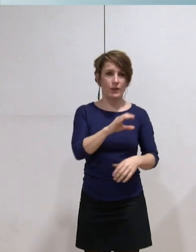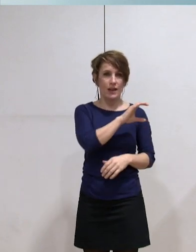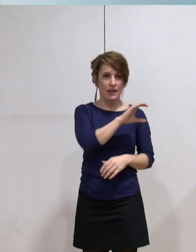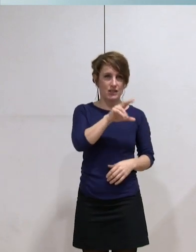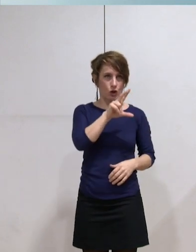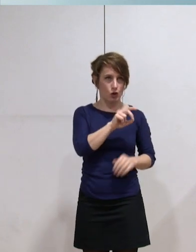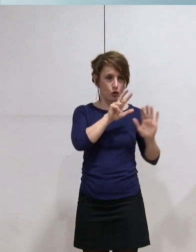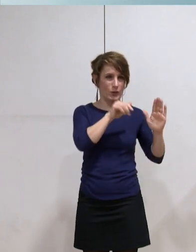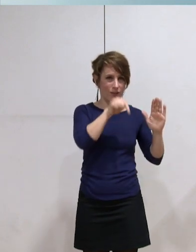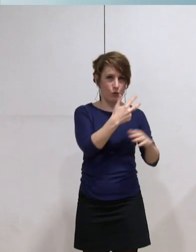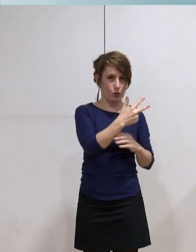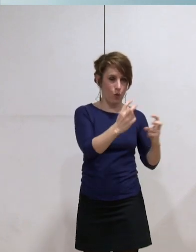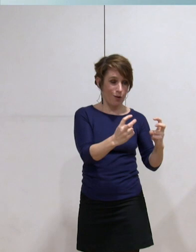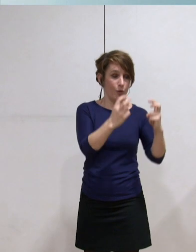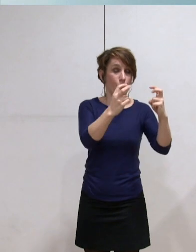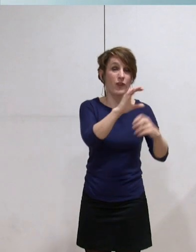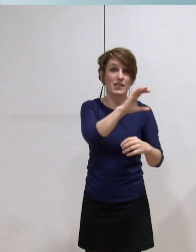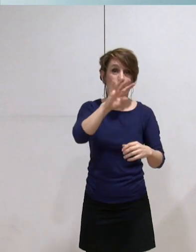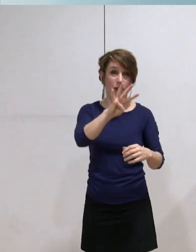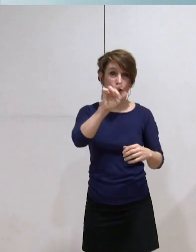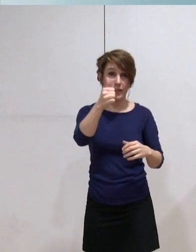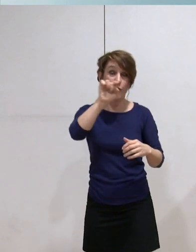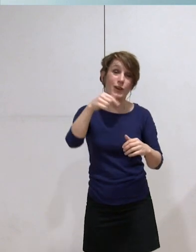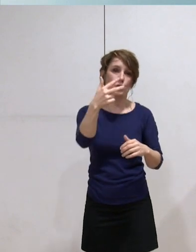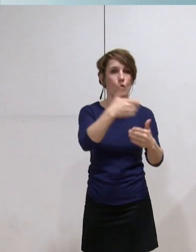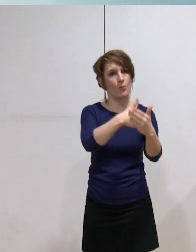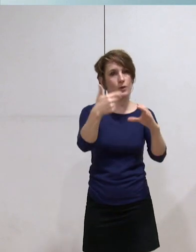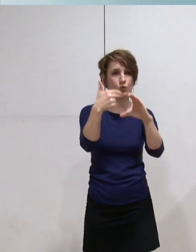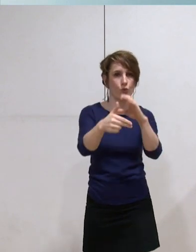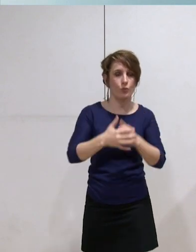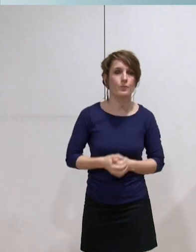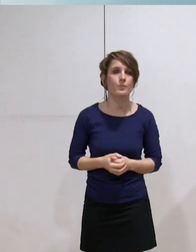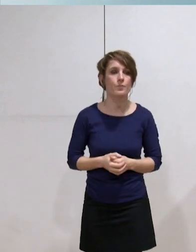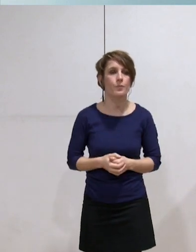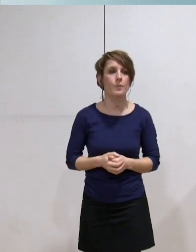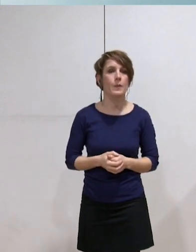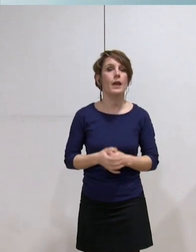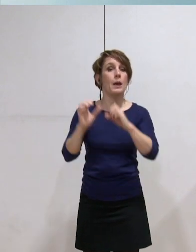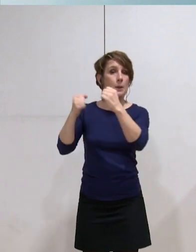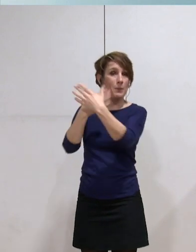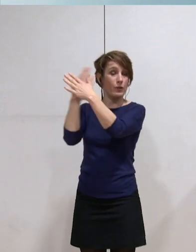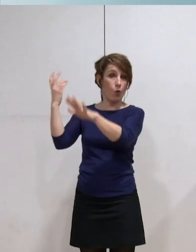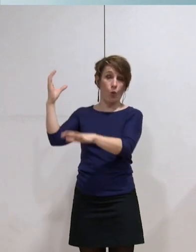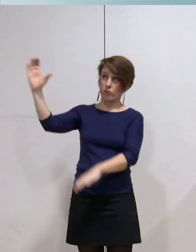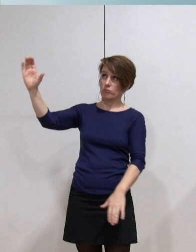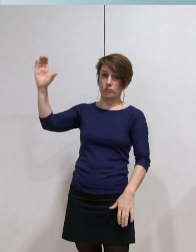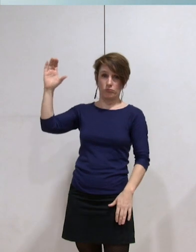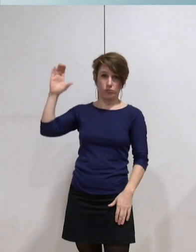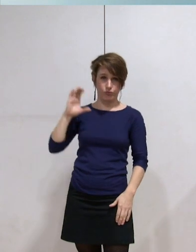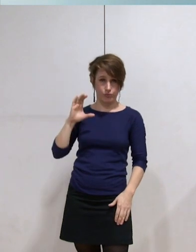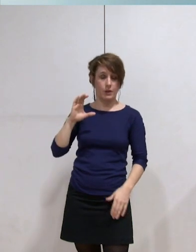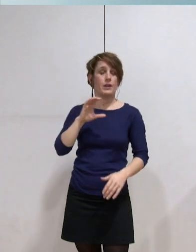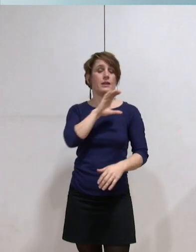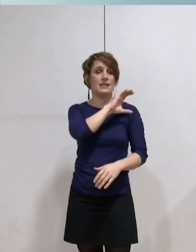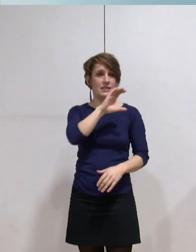138,3 à 141,3 million d'euros la dotation de la métropole passe de